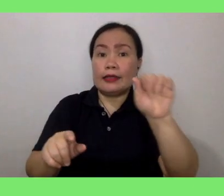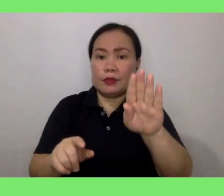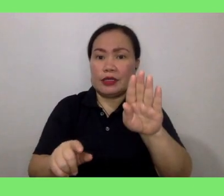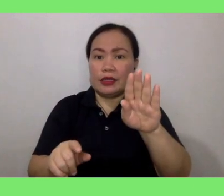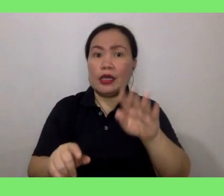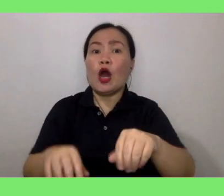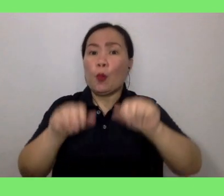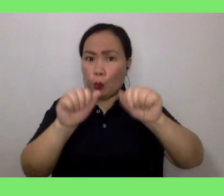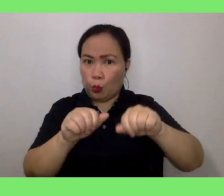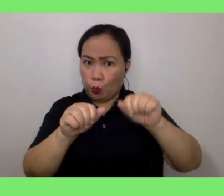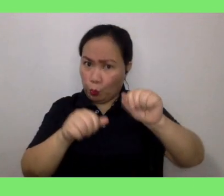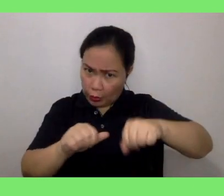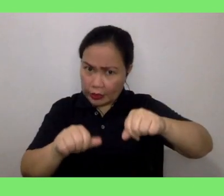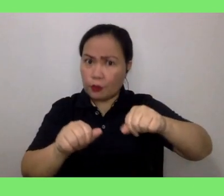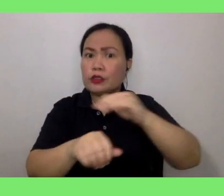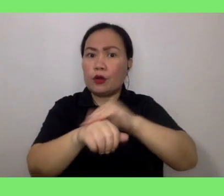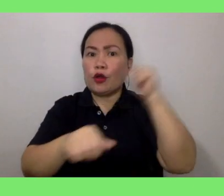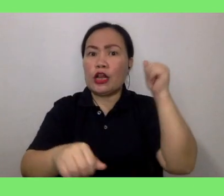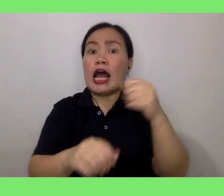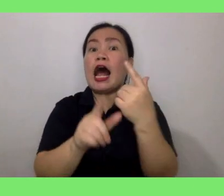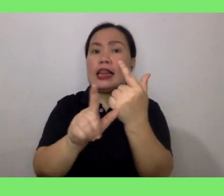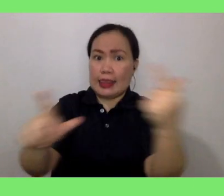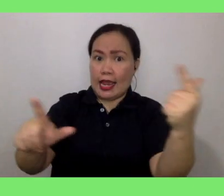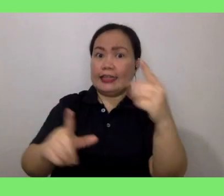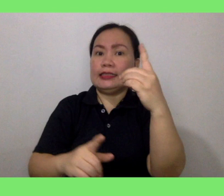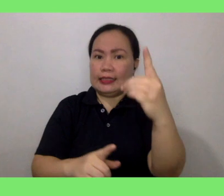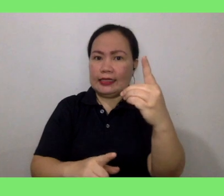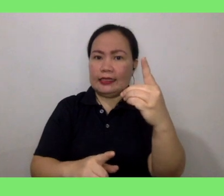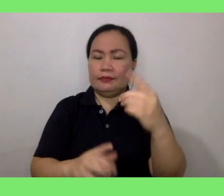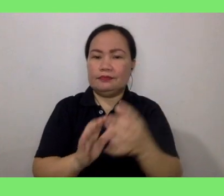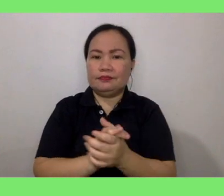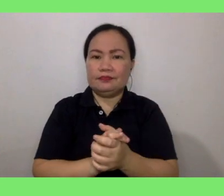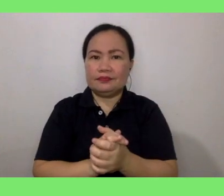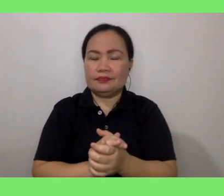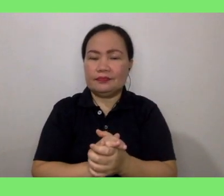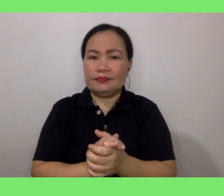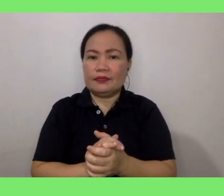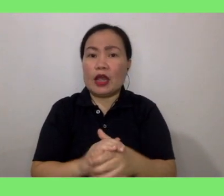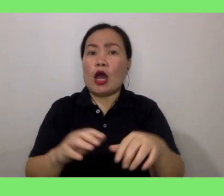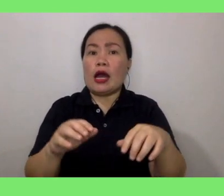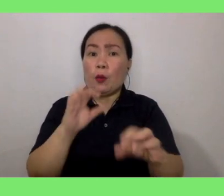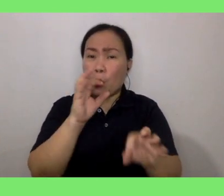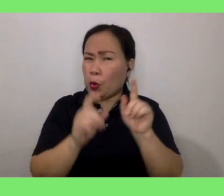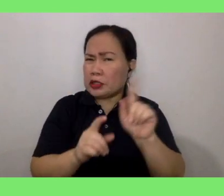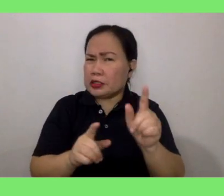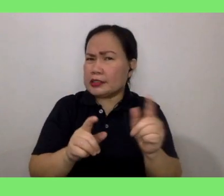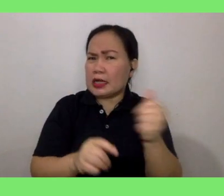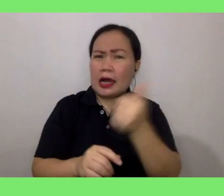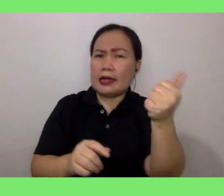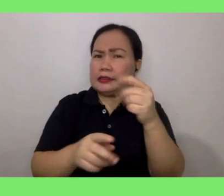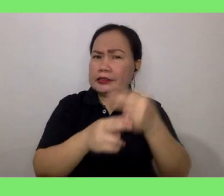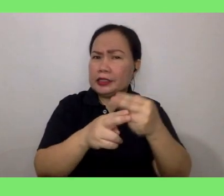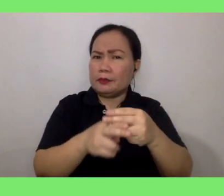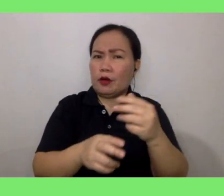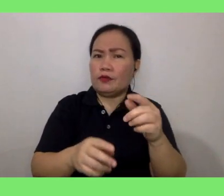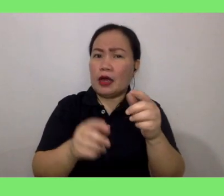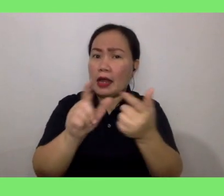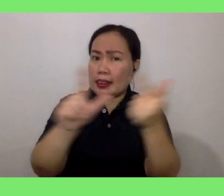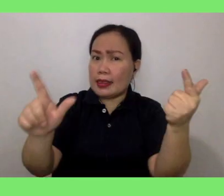Pwede pong line D. Okay? What is the other name for line D? Pwede pong line